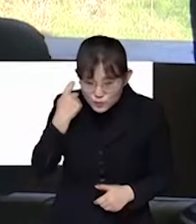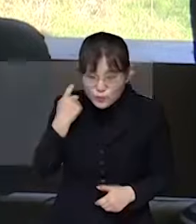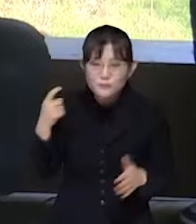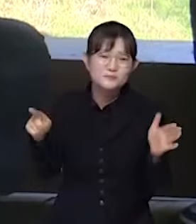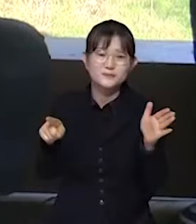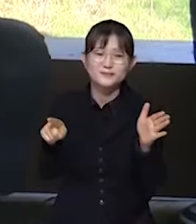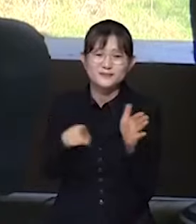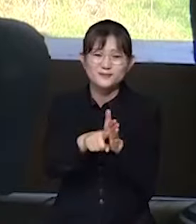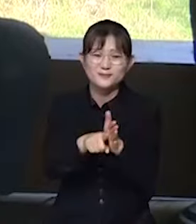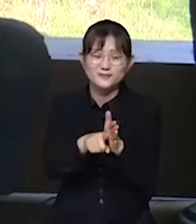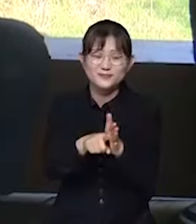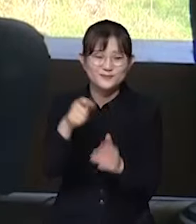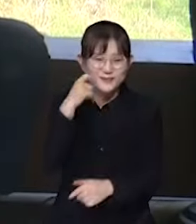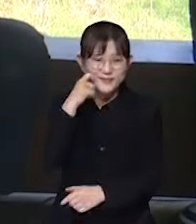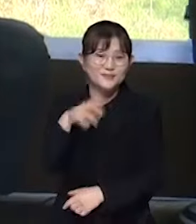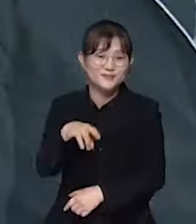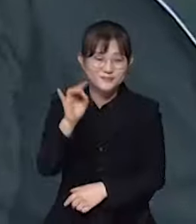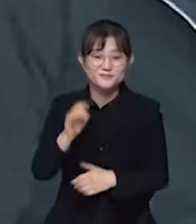믿지 못했다고 말했습니다.